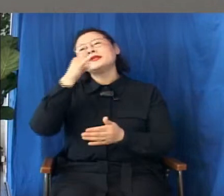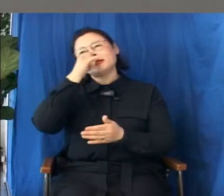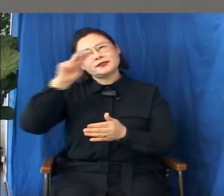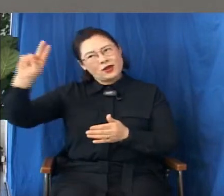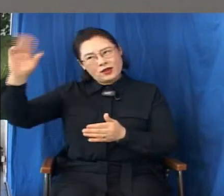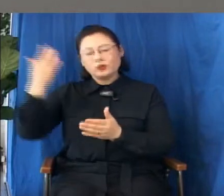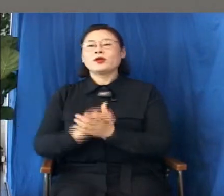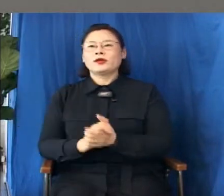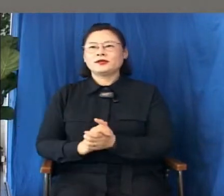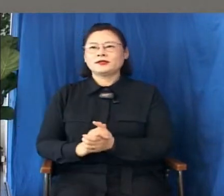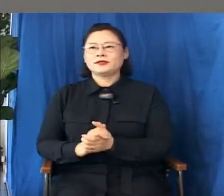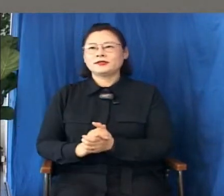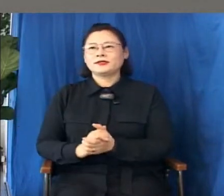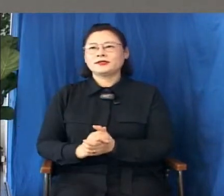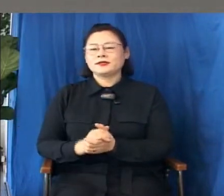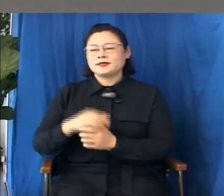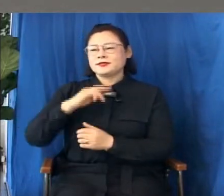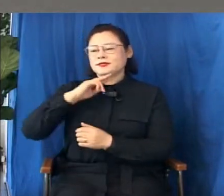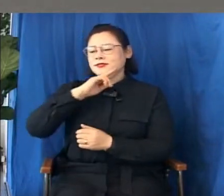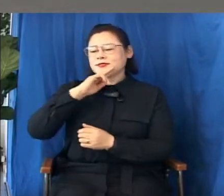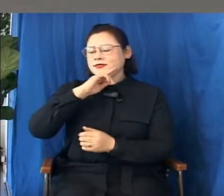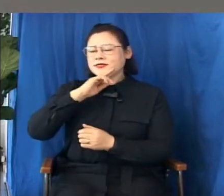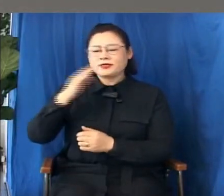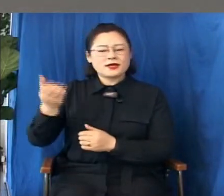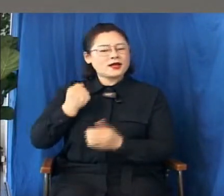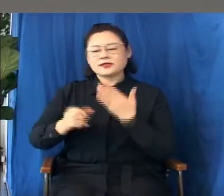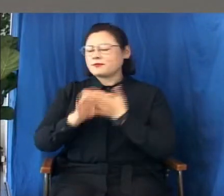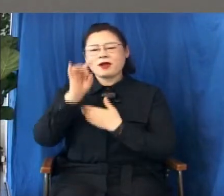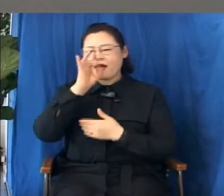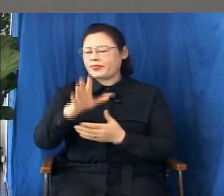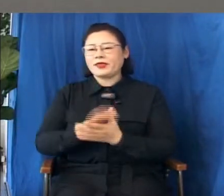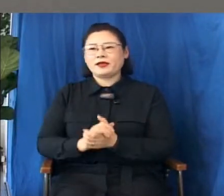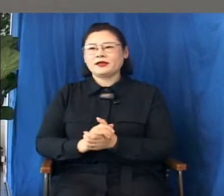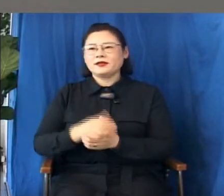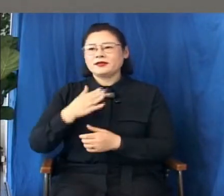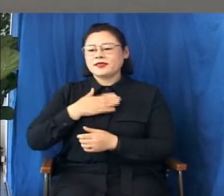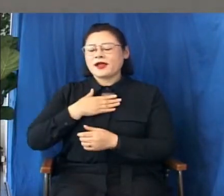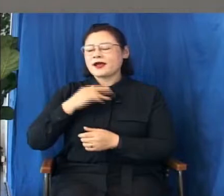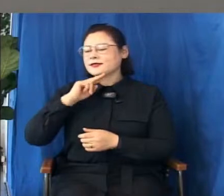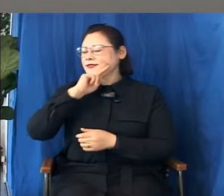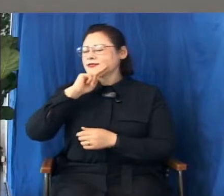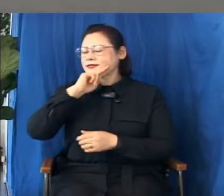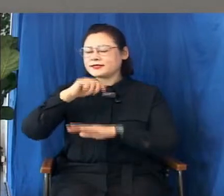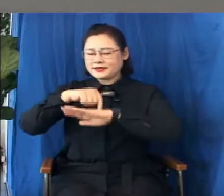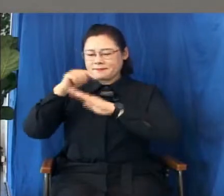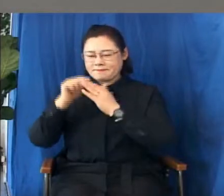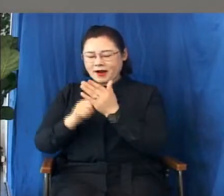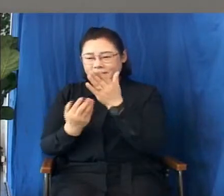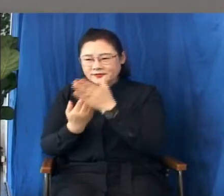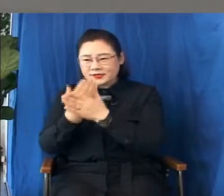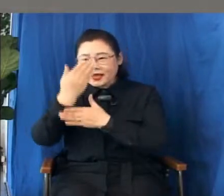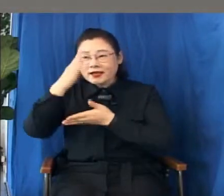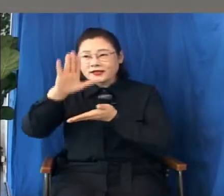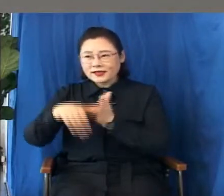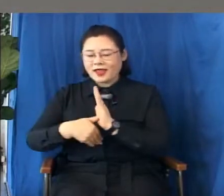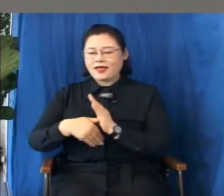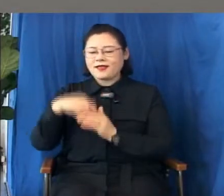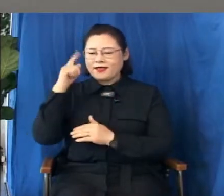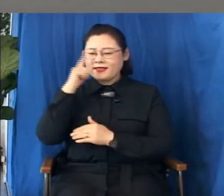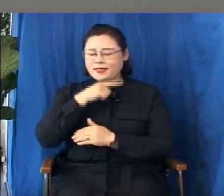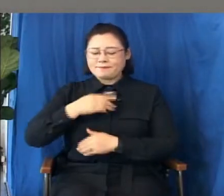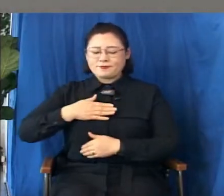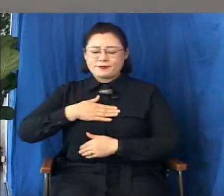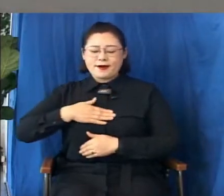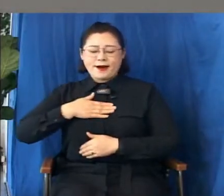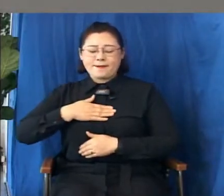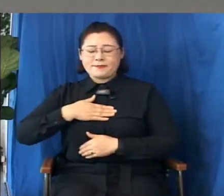시기심에 눈이 멀면 안 돼요. 내가 시기심이 들 때 또 나쁜 감정을 가지고